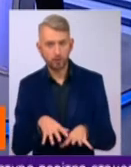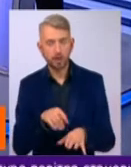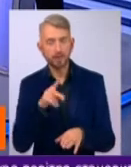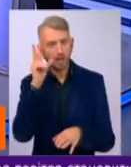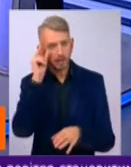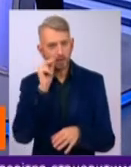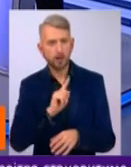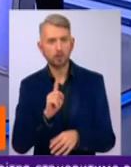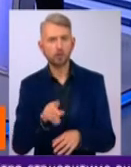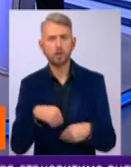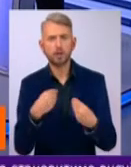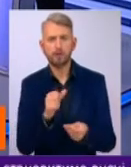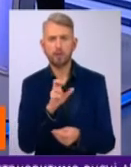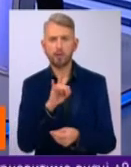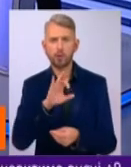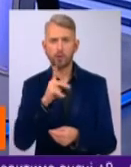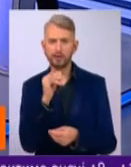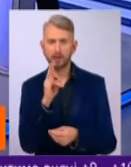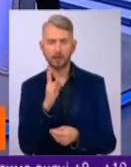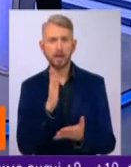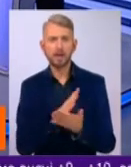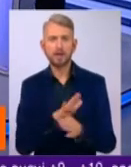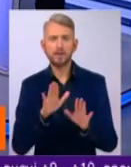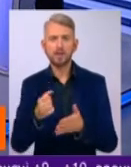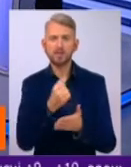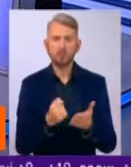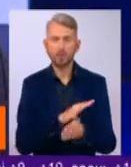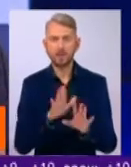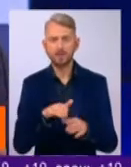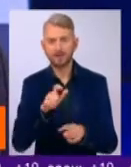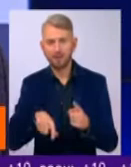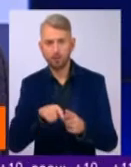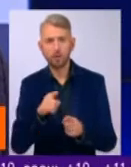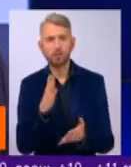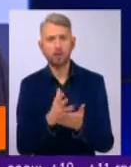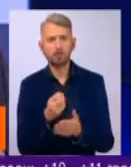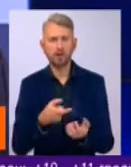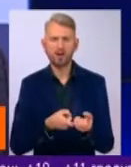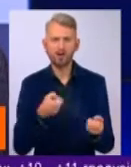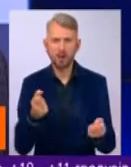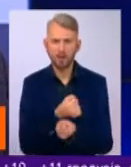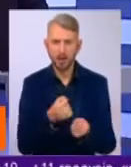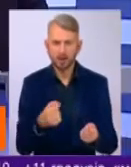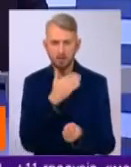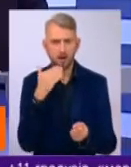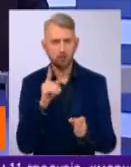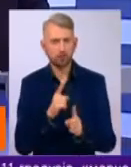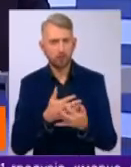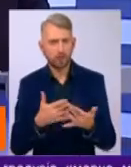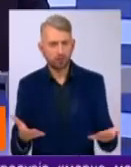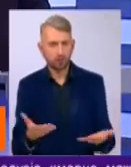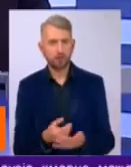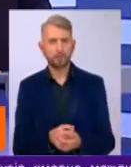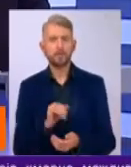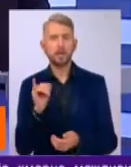цифрах, які давав Аброскін, там є не тільки зброя, не тільки набої, а там є ще і гранати, там є ще й багато чого іншого.